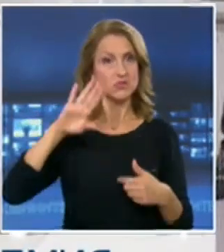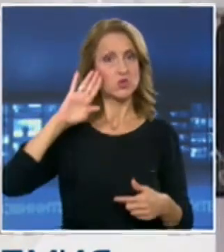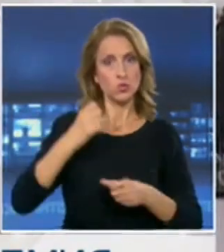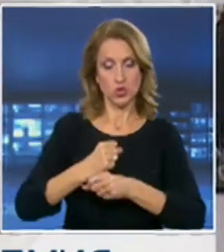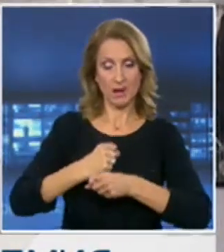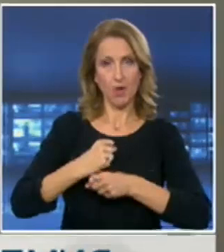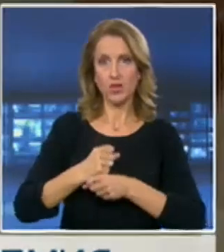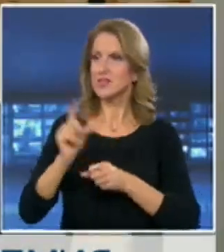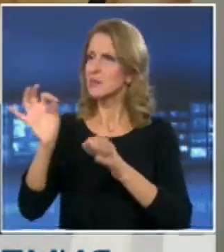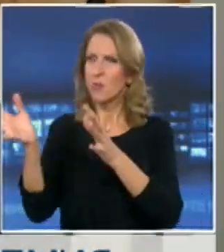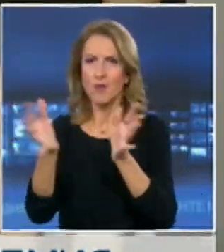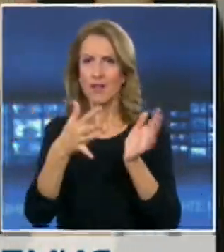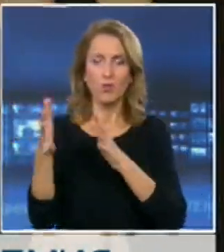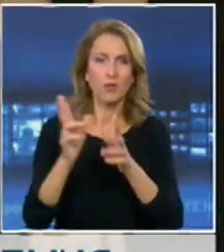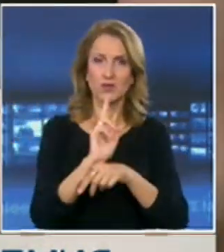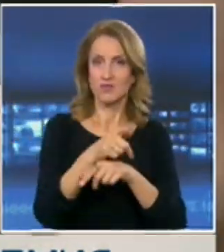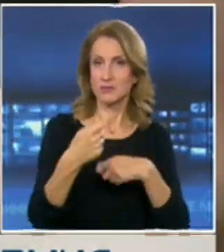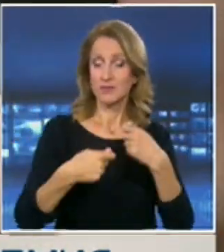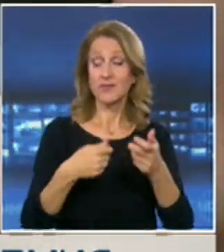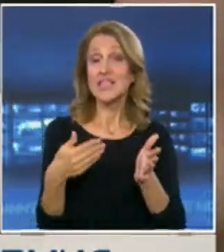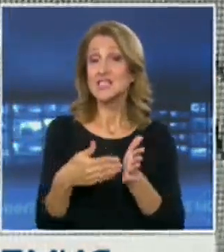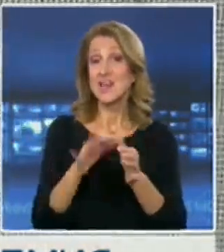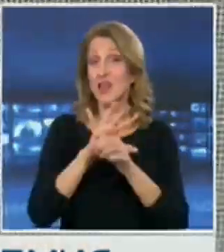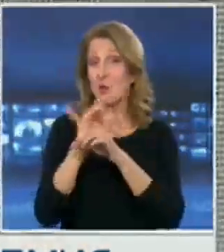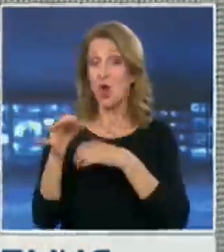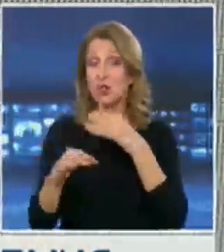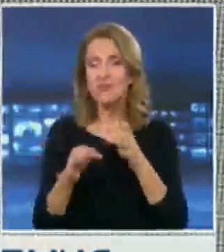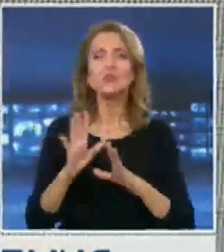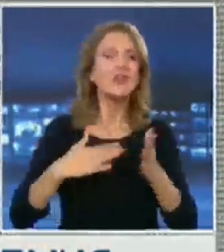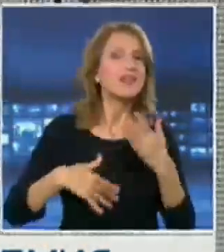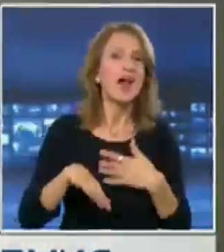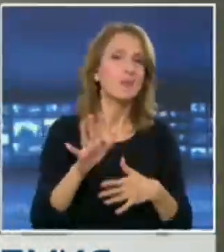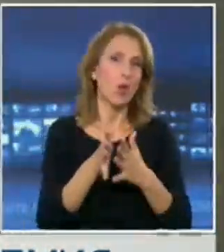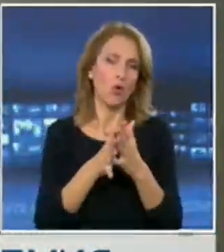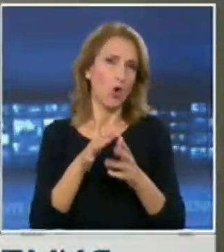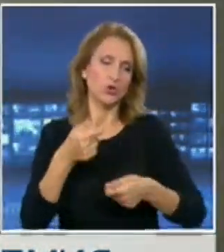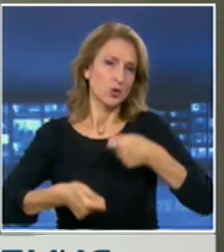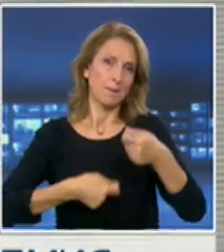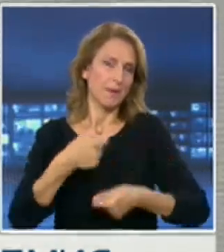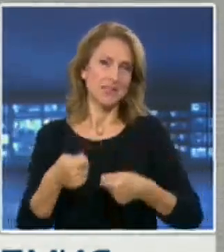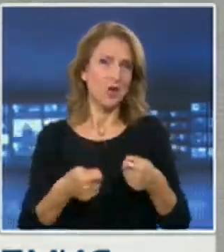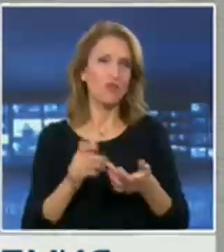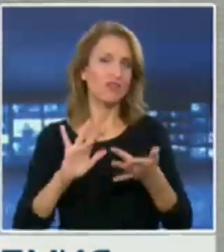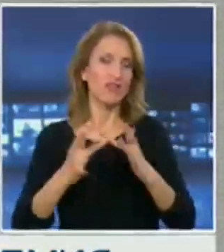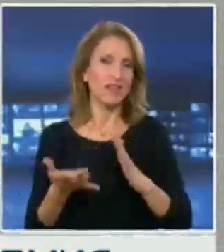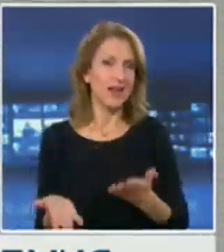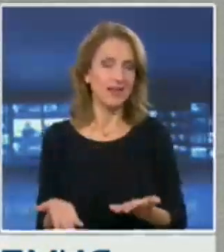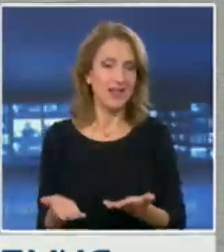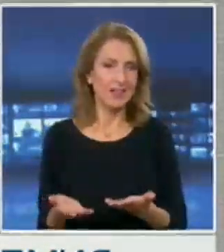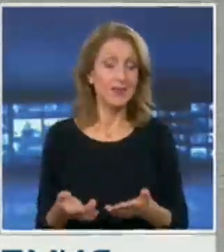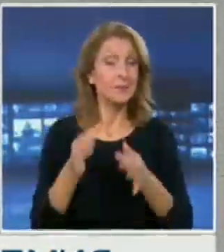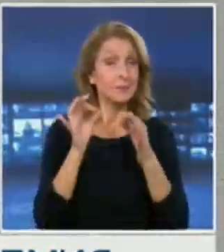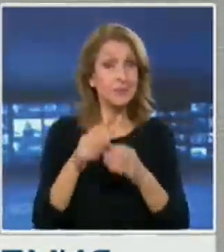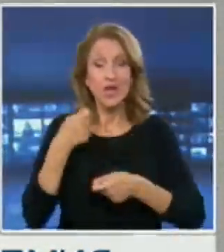служителите в магазините. Заради коронавируса големият бум тази година се очаква в интернет. Над 2/3 от ловците на оферти ще се насочат именно